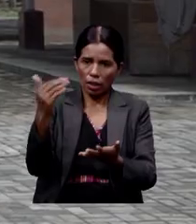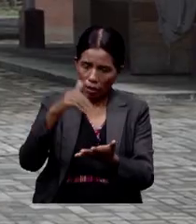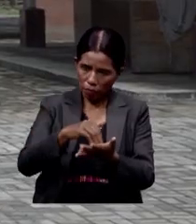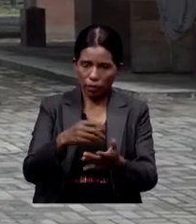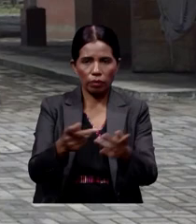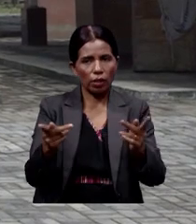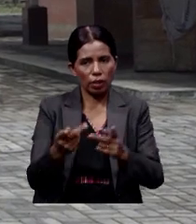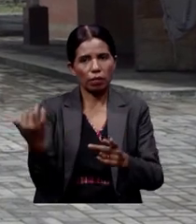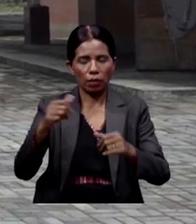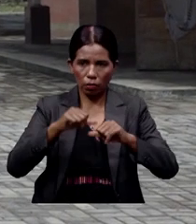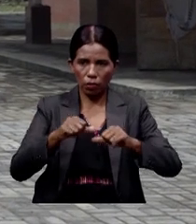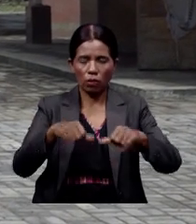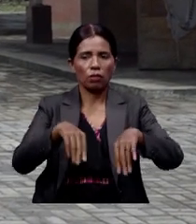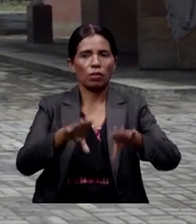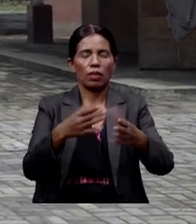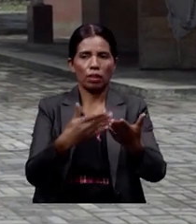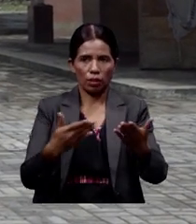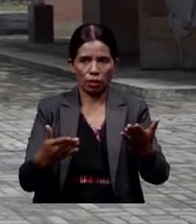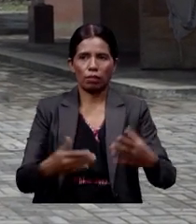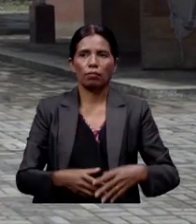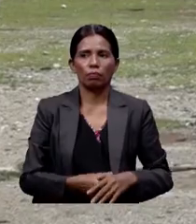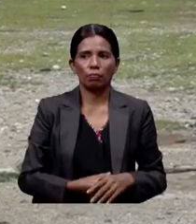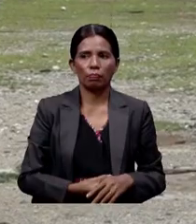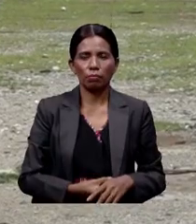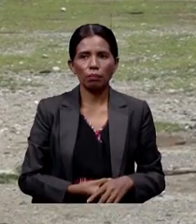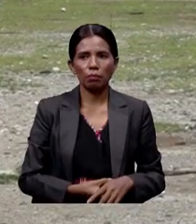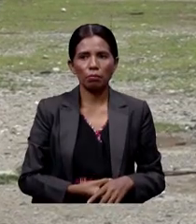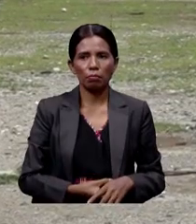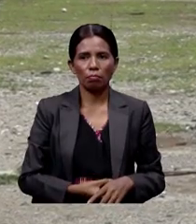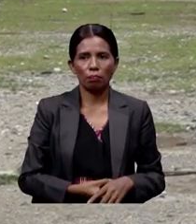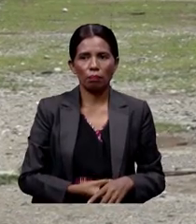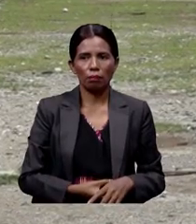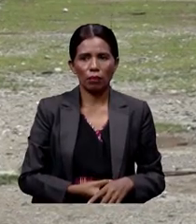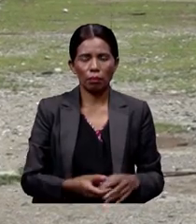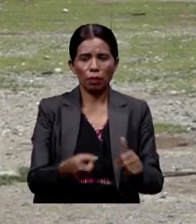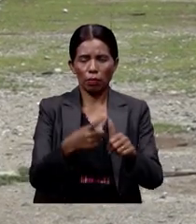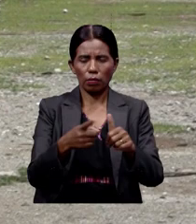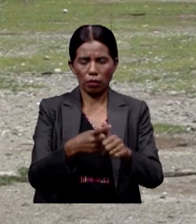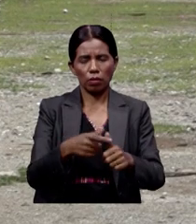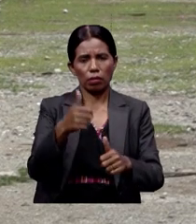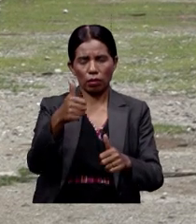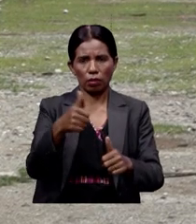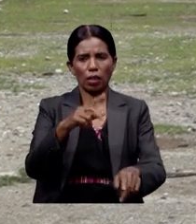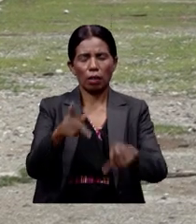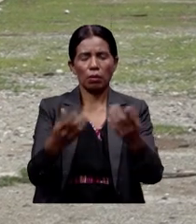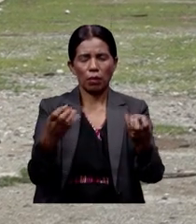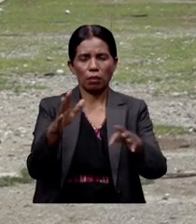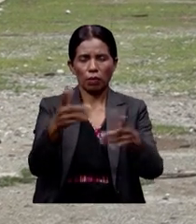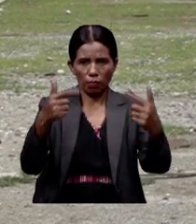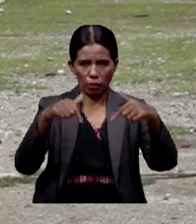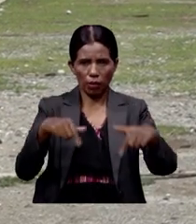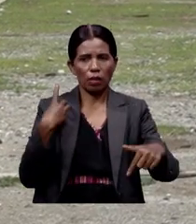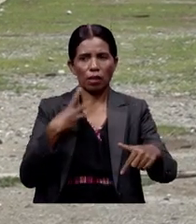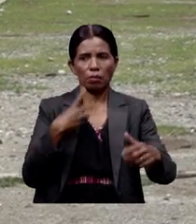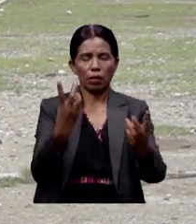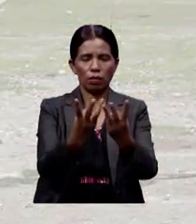no Nessira Bela continua a fazer san. Primeira vez, né, rame dia. Atrai a mamãe, depois a minha rola luto,